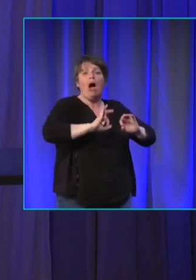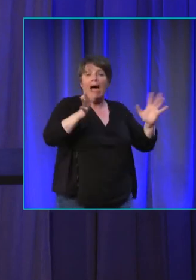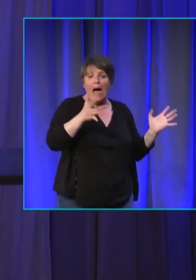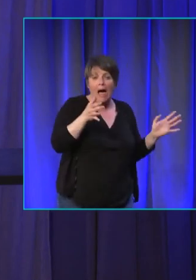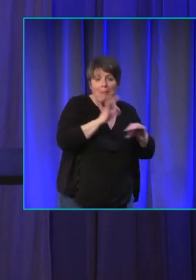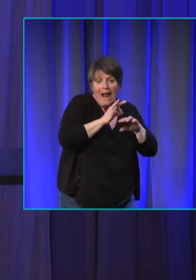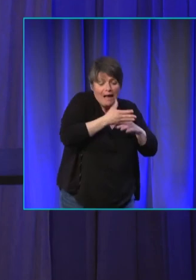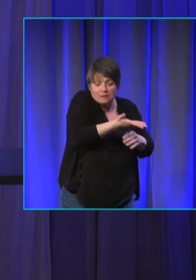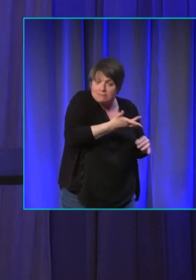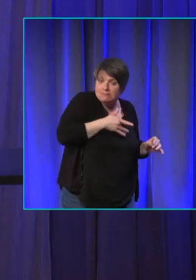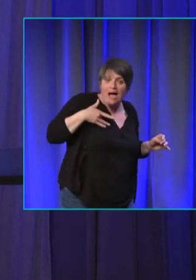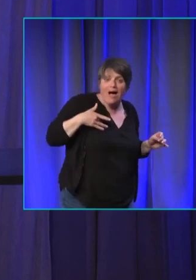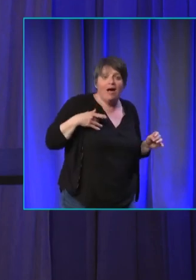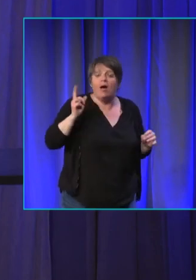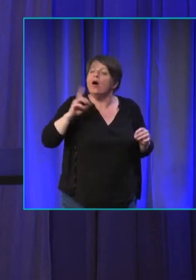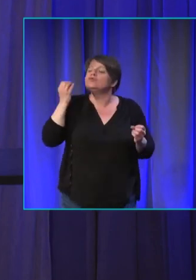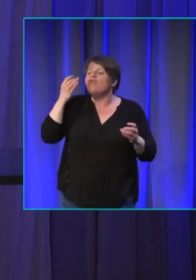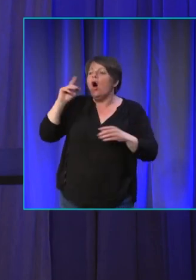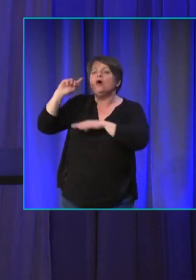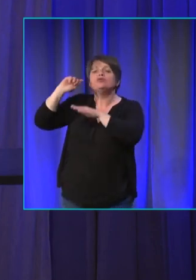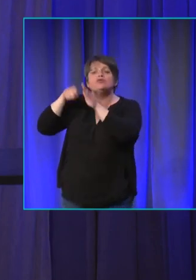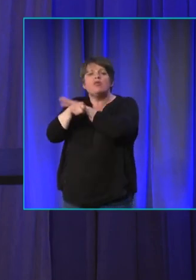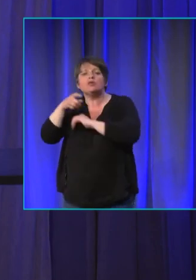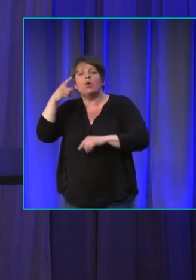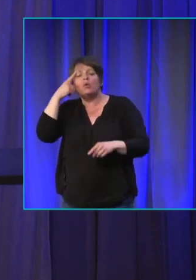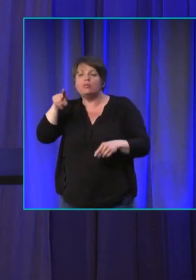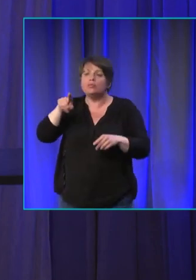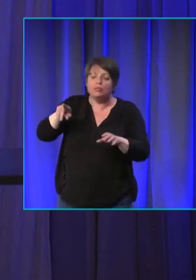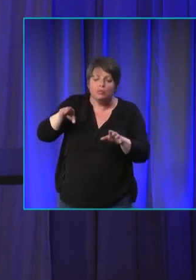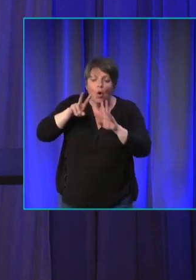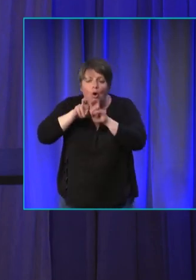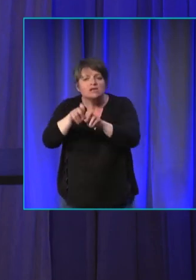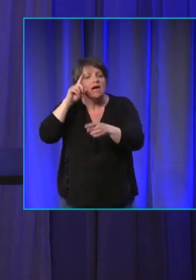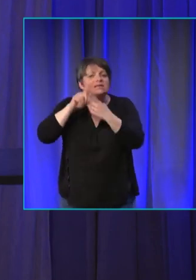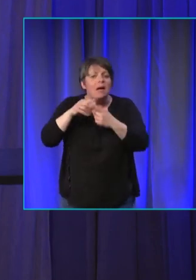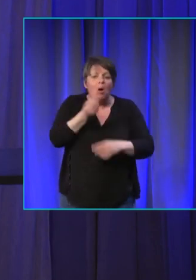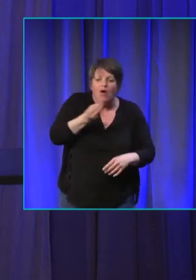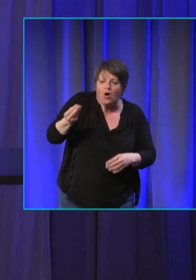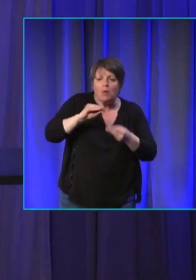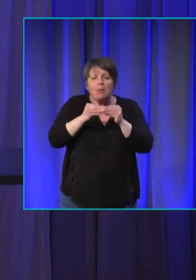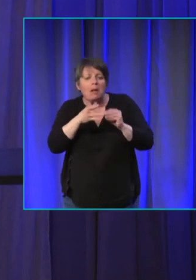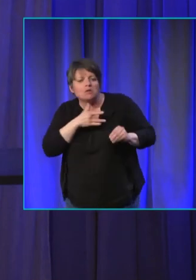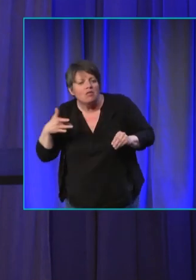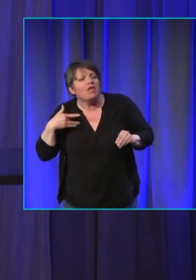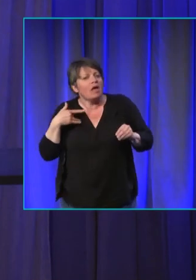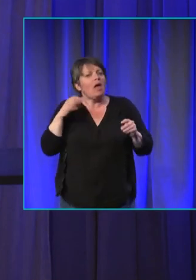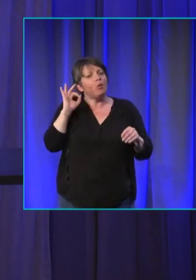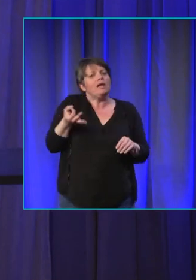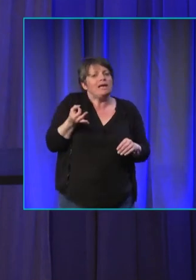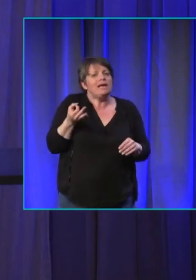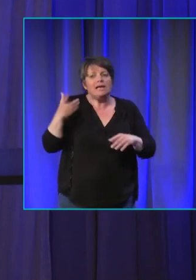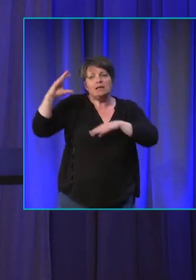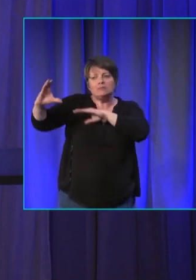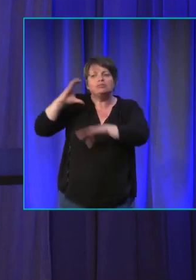les financeurs, les associations ou les sociétés finalement, c'est pas évident parce